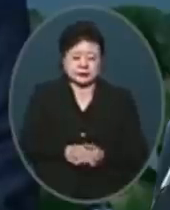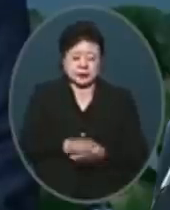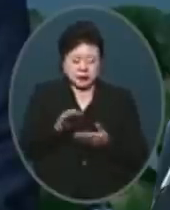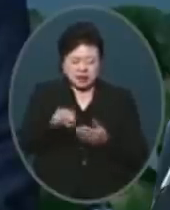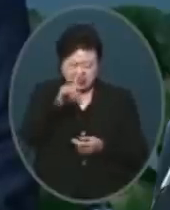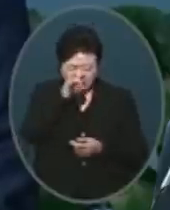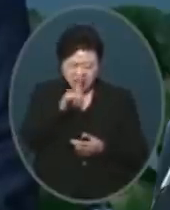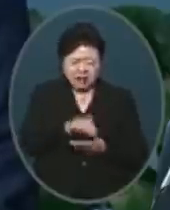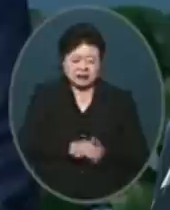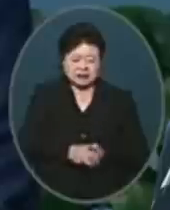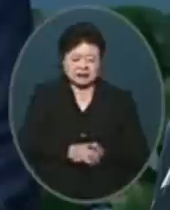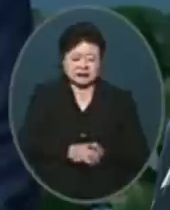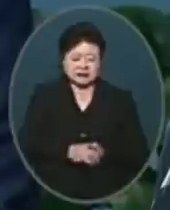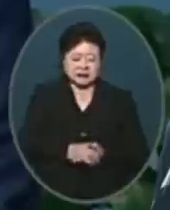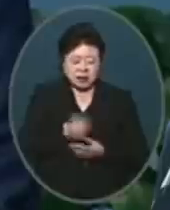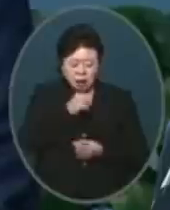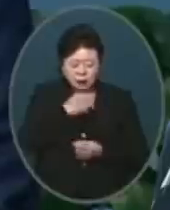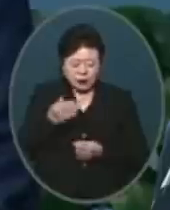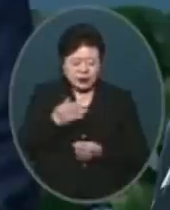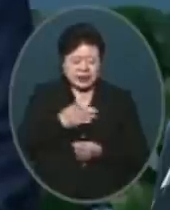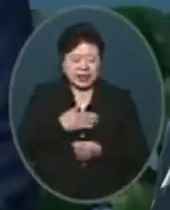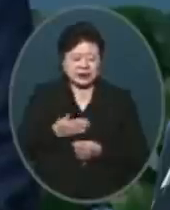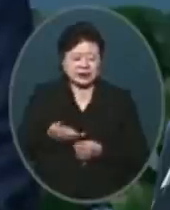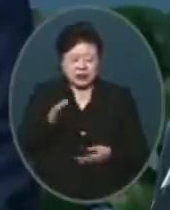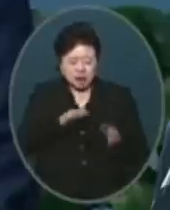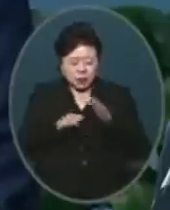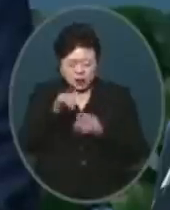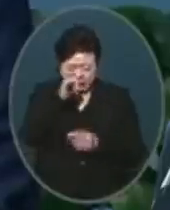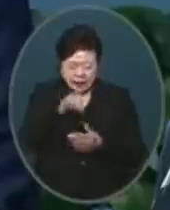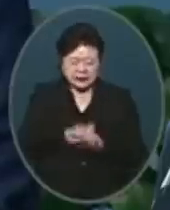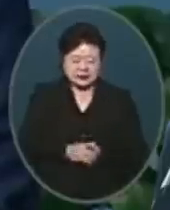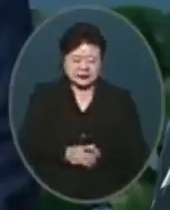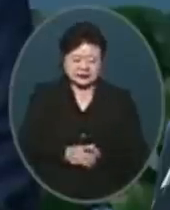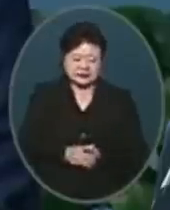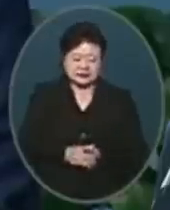밑에 있다. 보혈이 나를 듣고 있으니